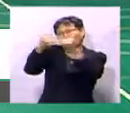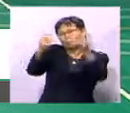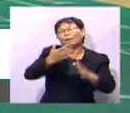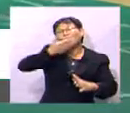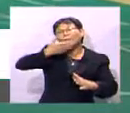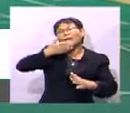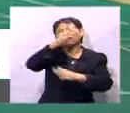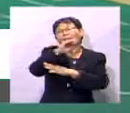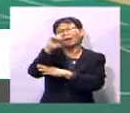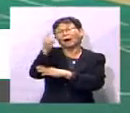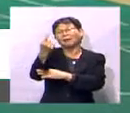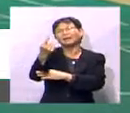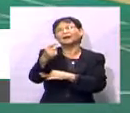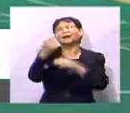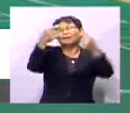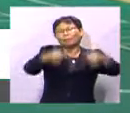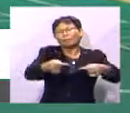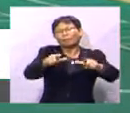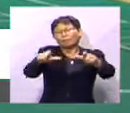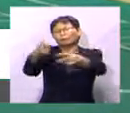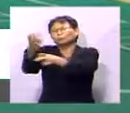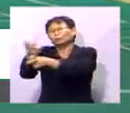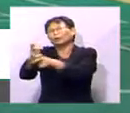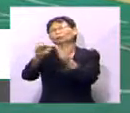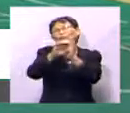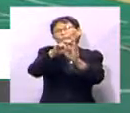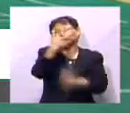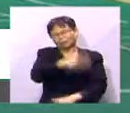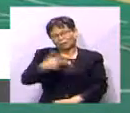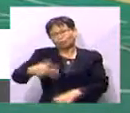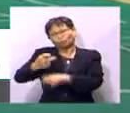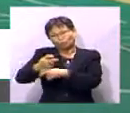muda dan hanya akan turun berdepan pasukan sukar seperti Denmark.